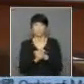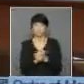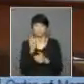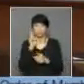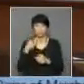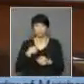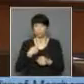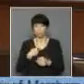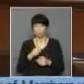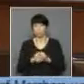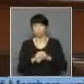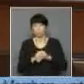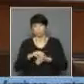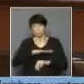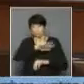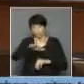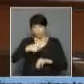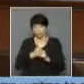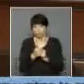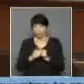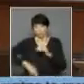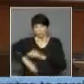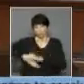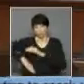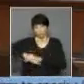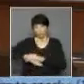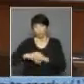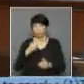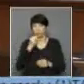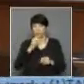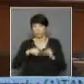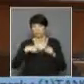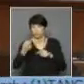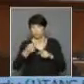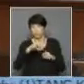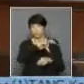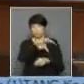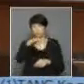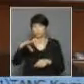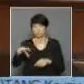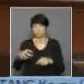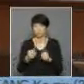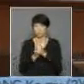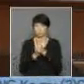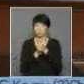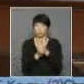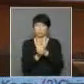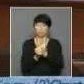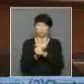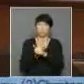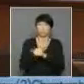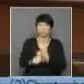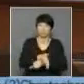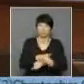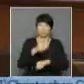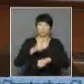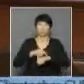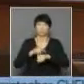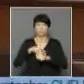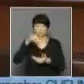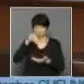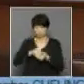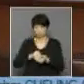豐厚的儲備，我們被其他的城市追過呢，只是時間遲早的問題。主